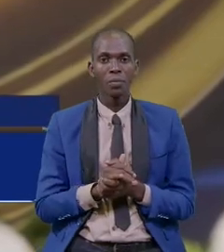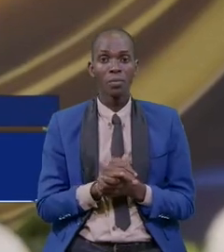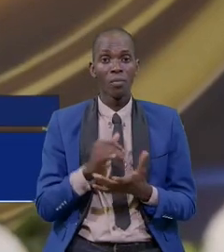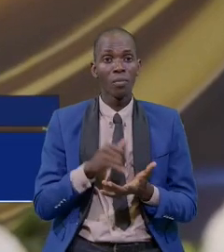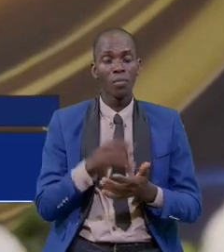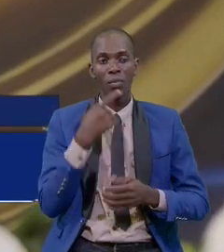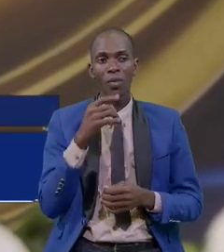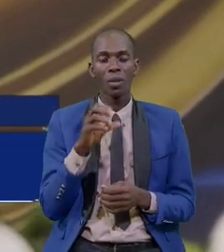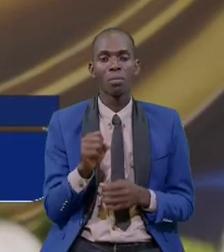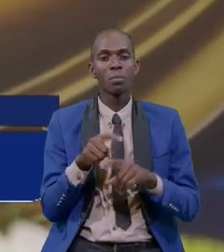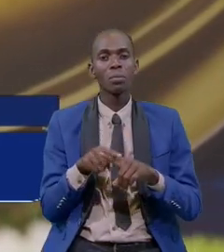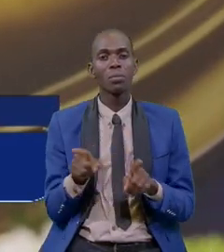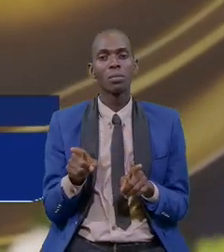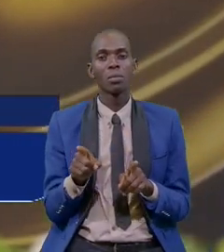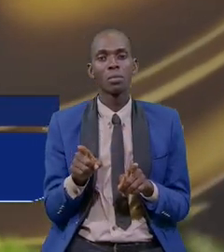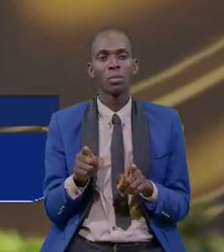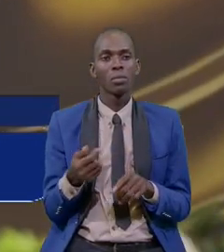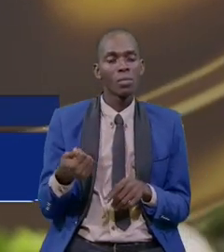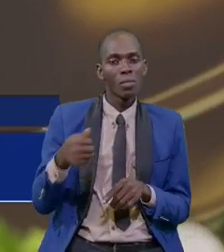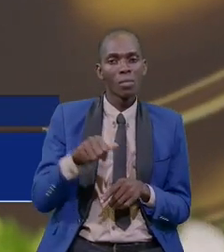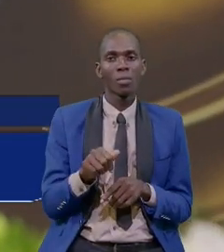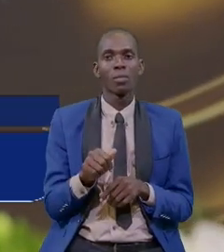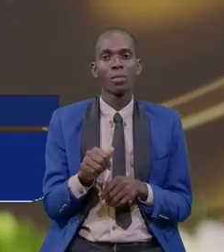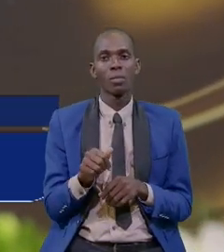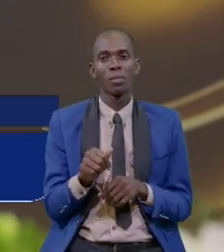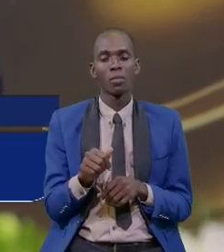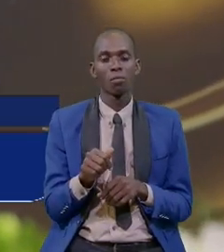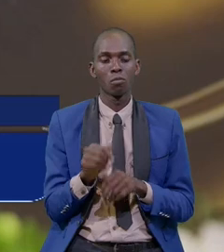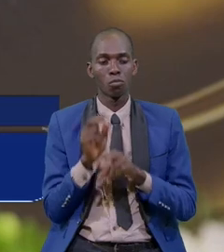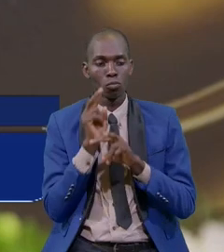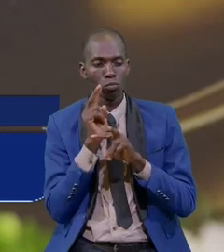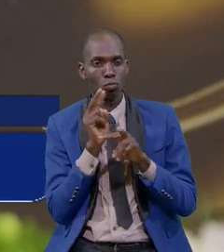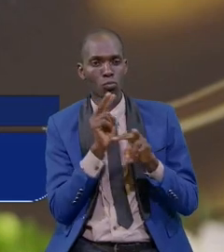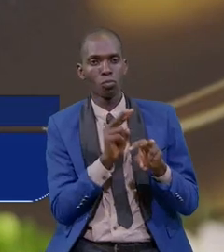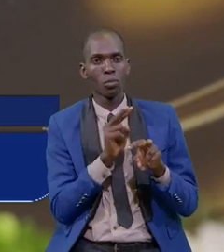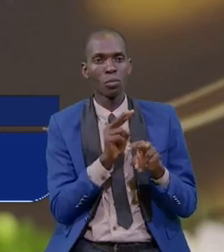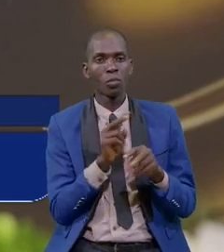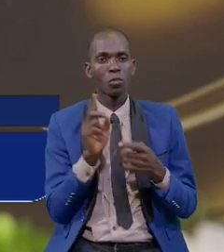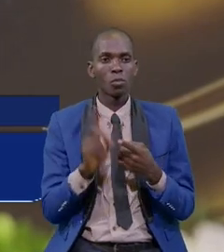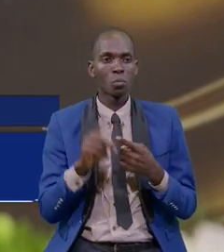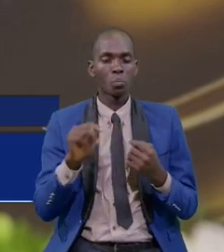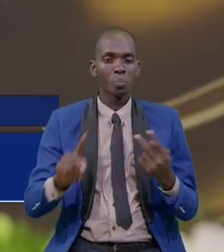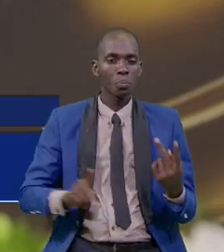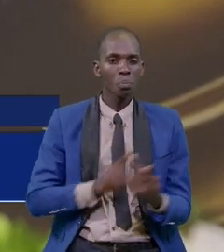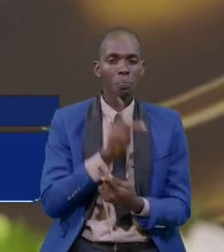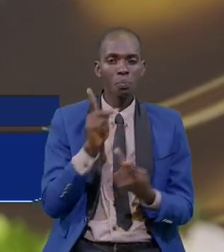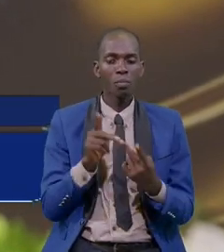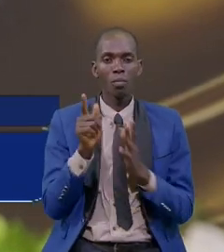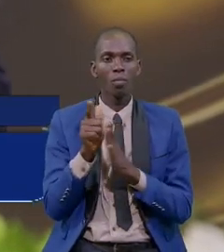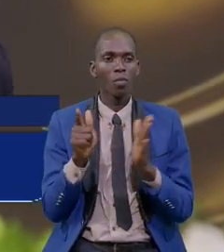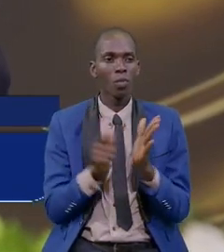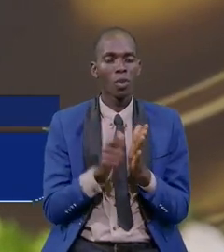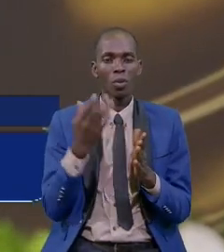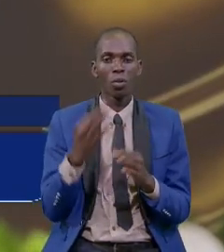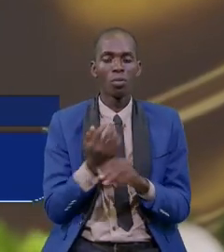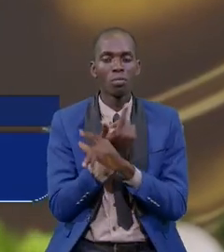Verset 25. Mais il dit, mais celui qui aura plongé la loi,